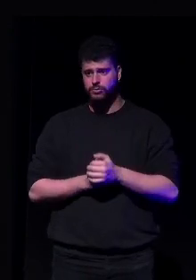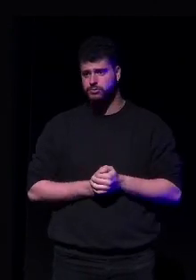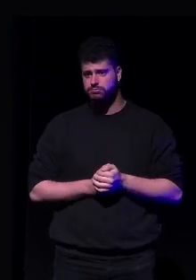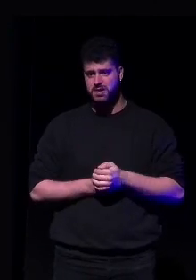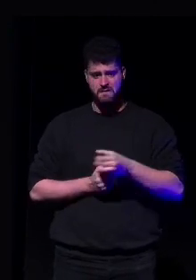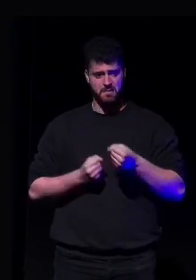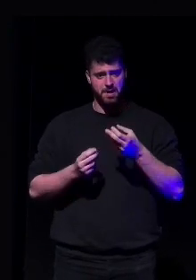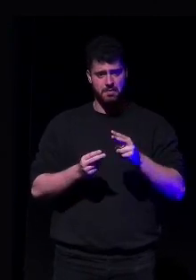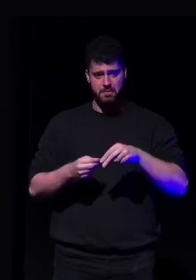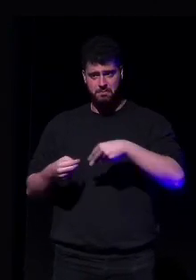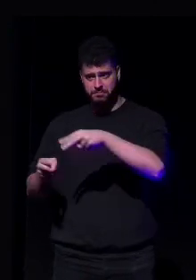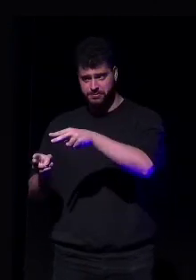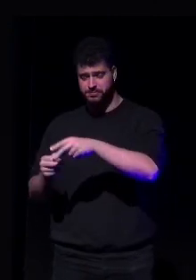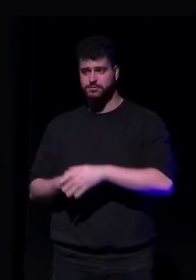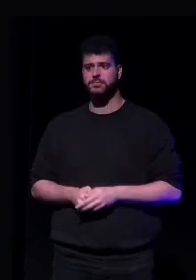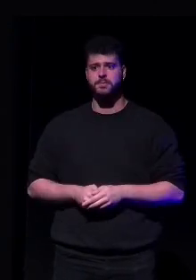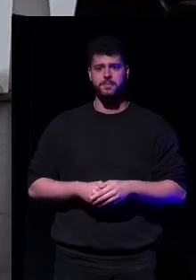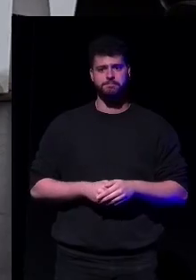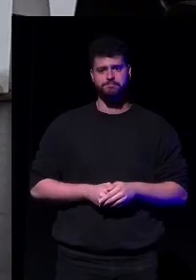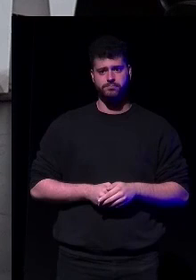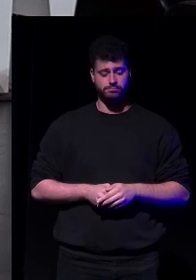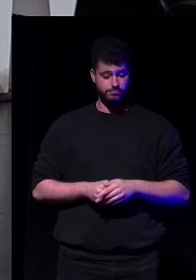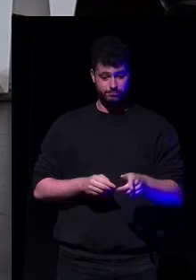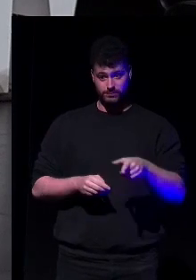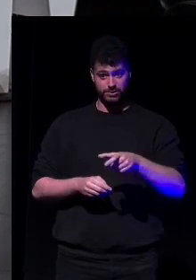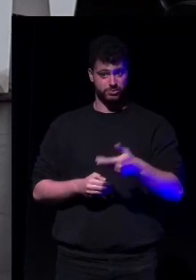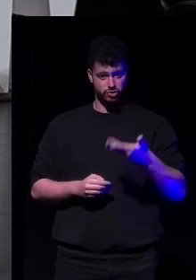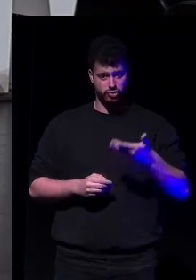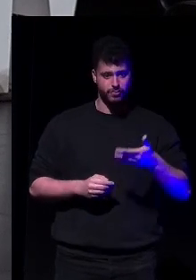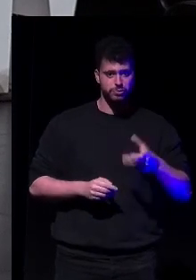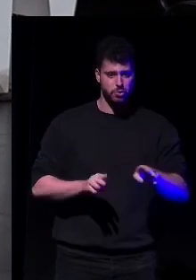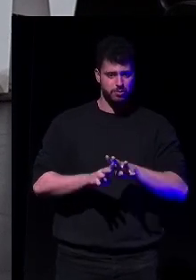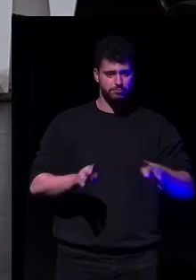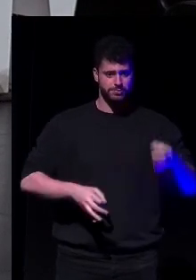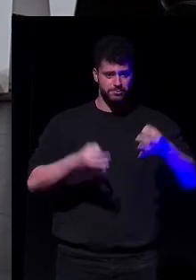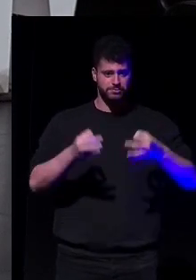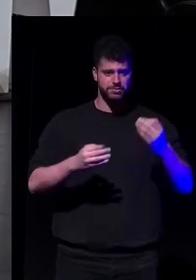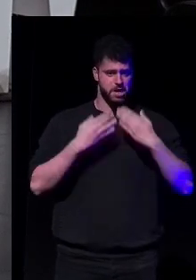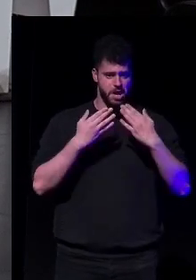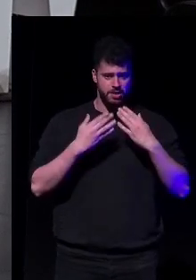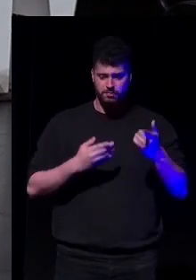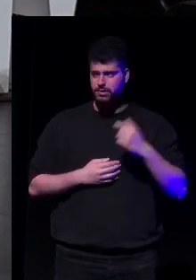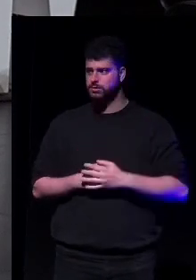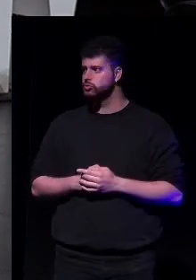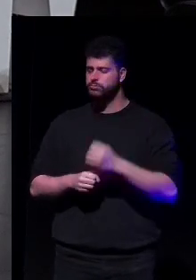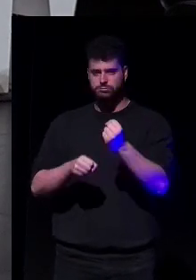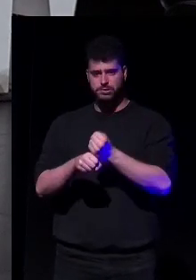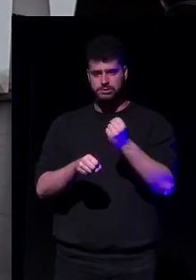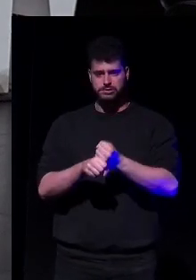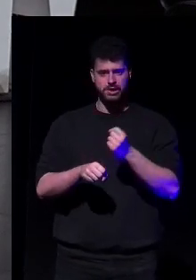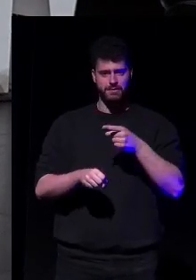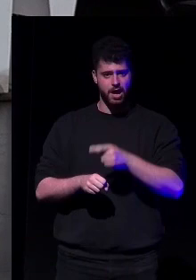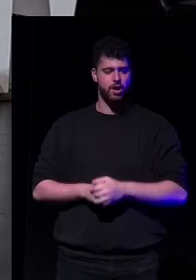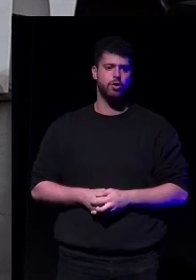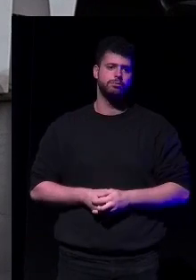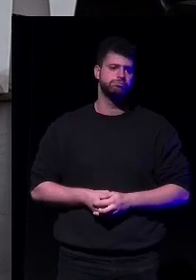sobretot, en primer lloc, al jurat, el seu més gran agraïment per haver tingut en compte tot el